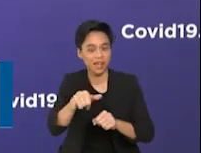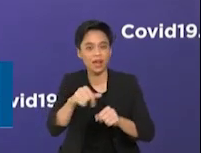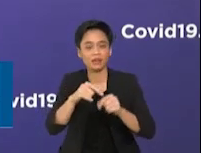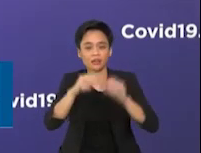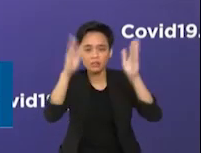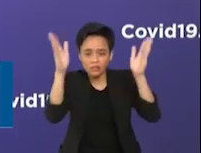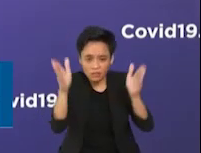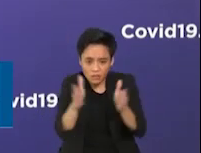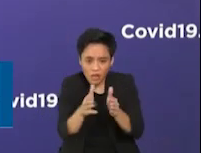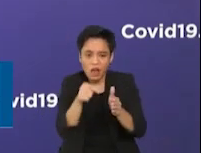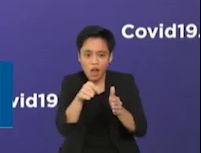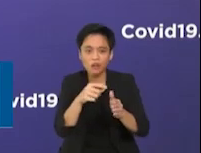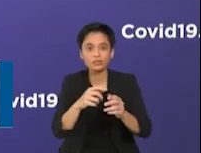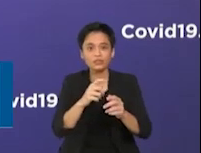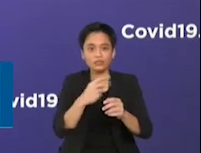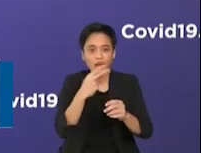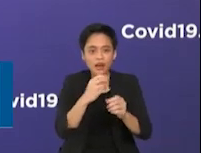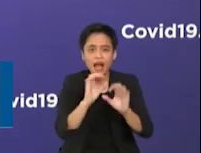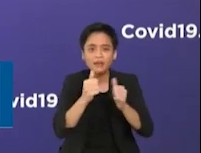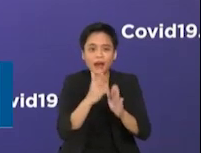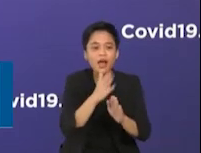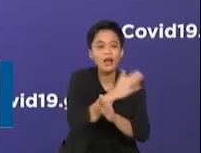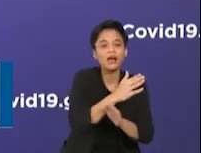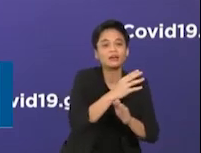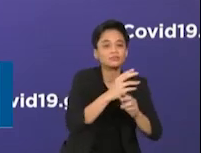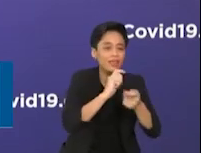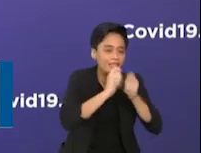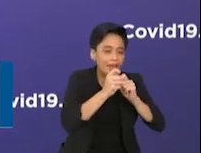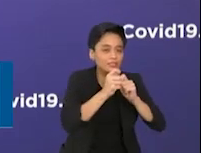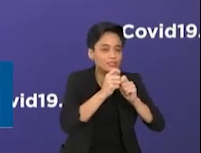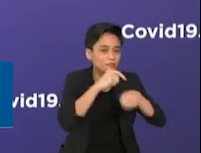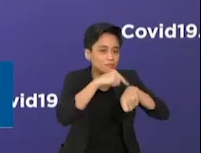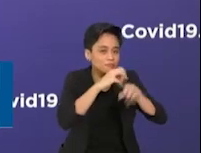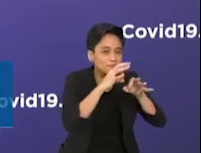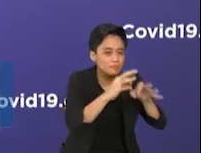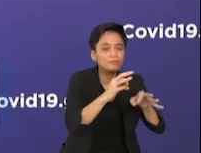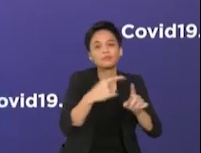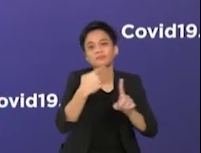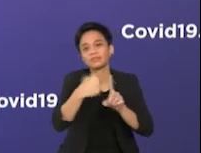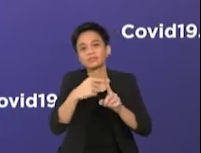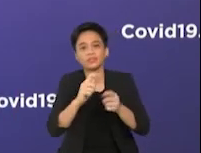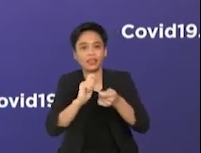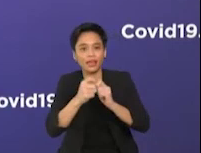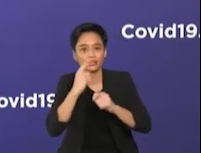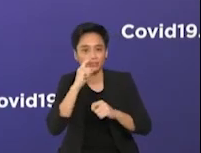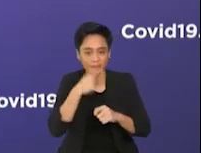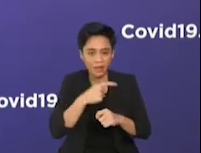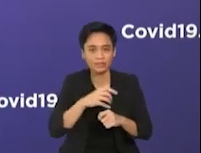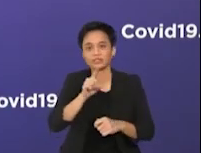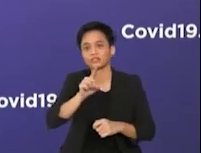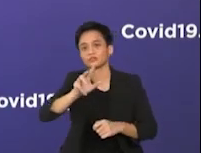dapatkan dengan melalui real-time PCR 14550 tujuh orang dan tes tepat molekul